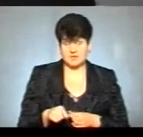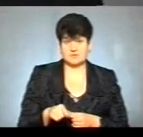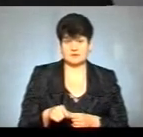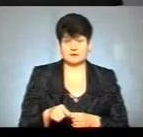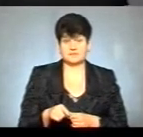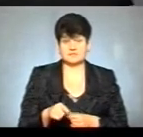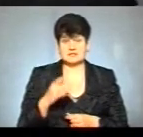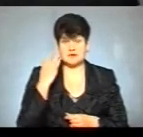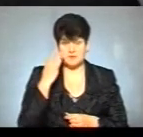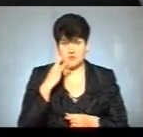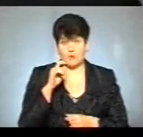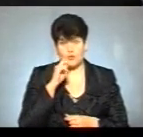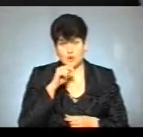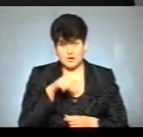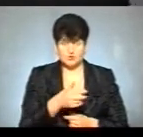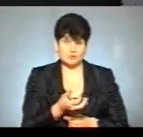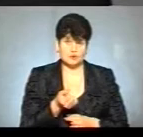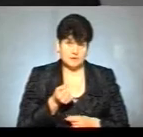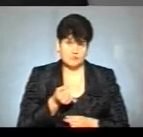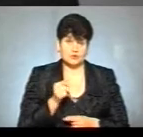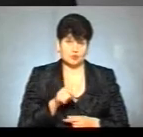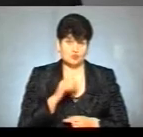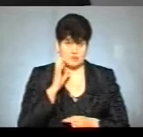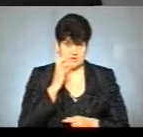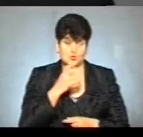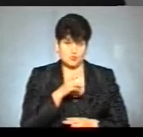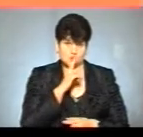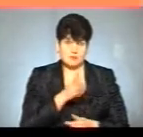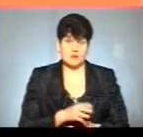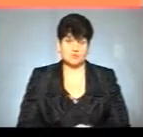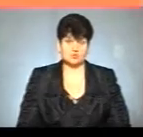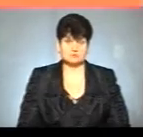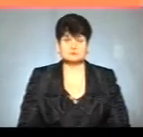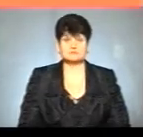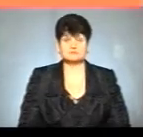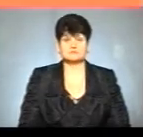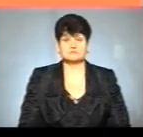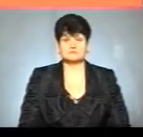Америки в Україну для того, щоб отримувати таку серйозну заробітну плату.